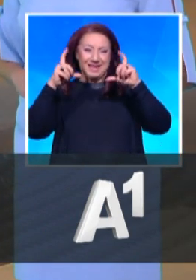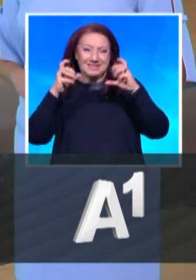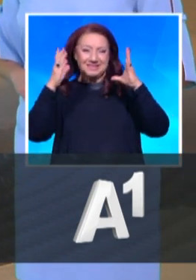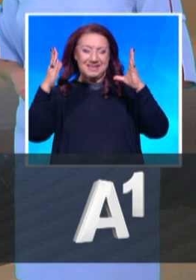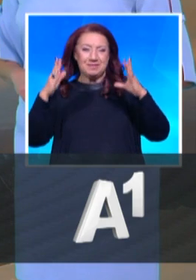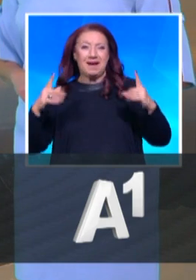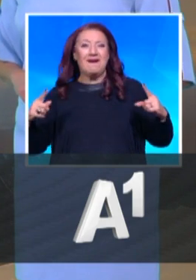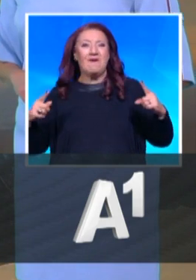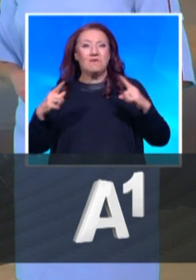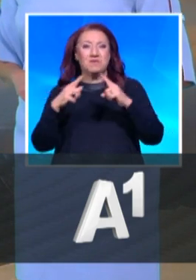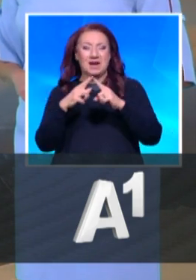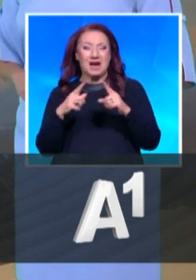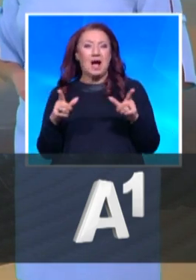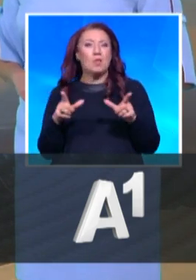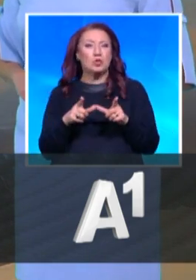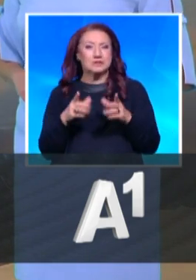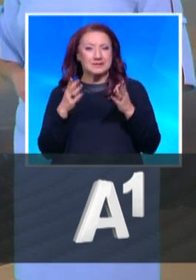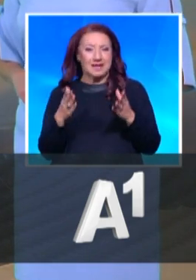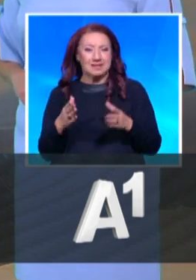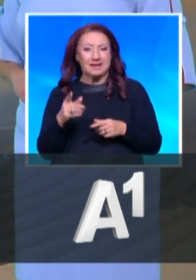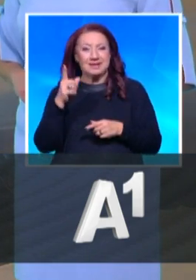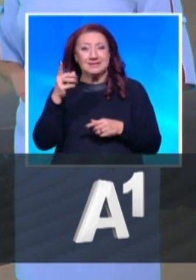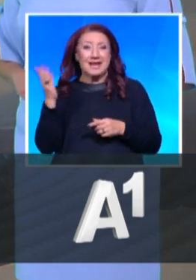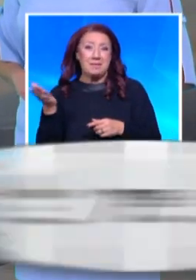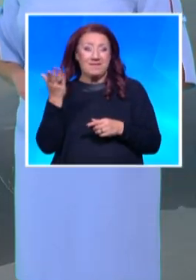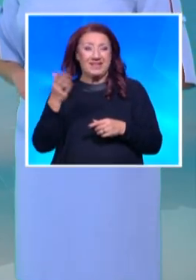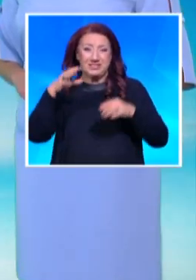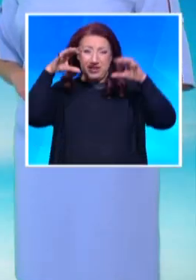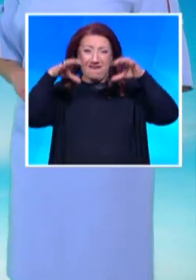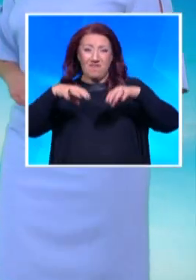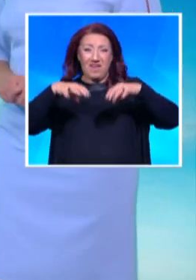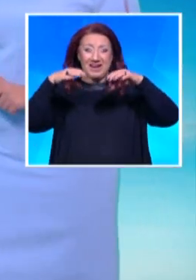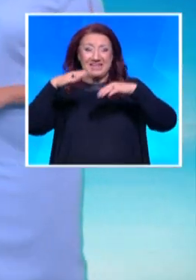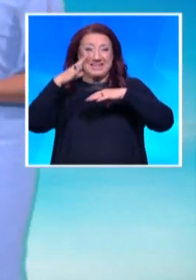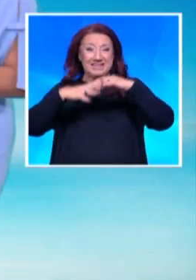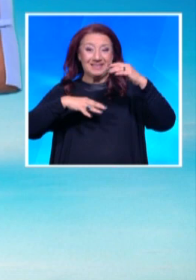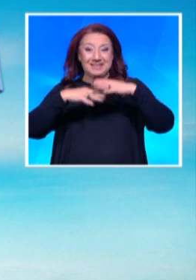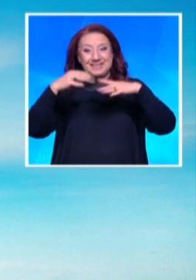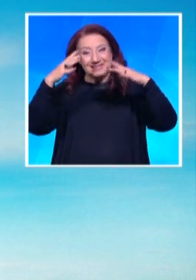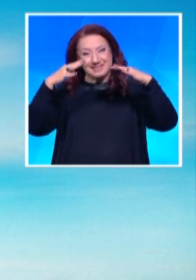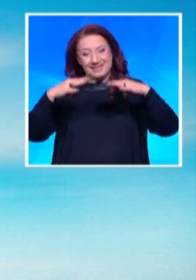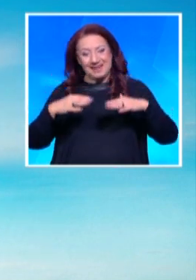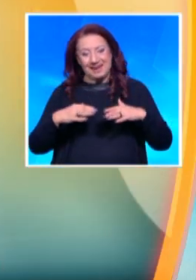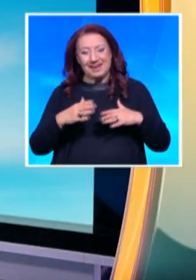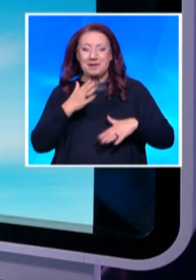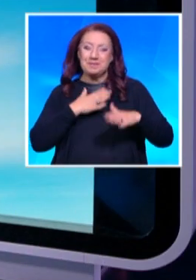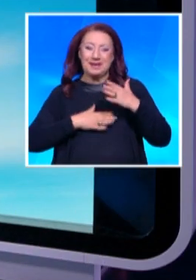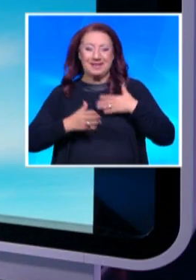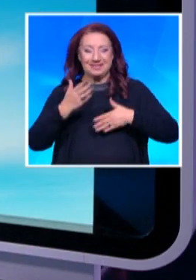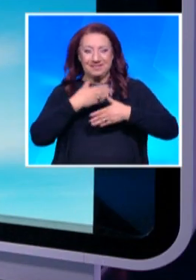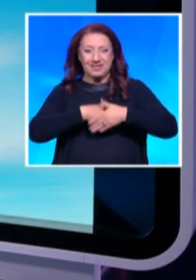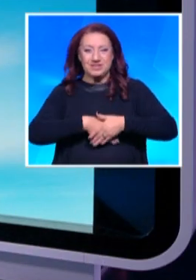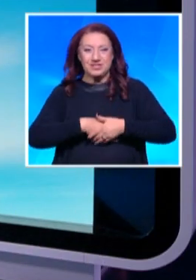Мусала. Там с застудяването вече валежите са от сняг. Това е за сега. Хубава вечер от мен!